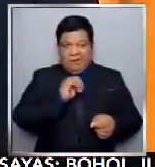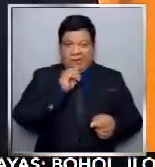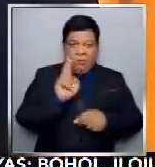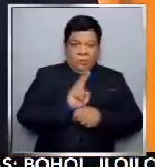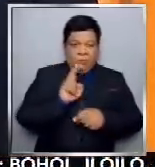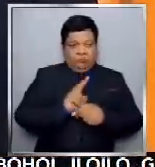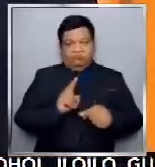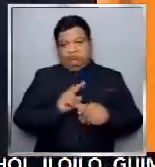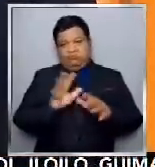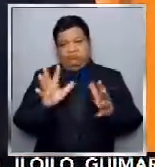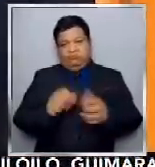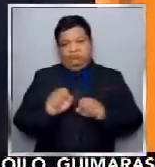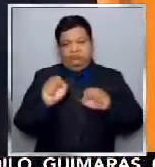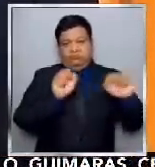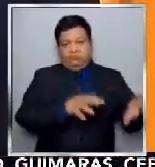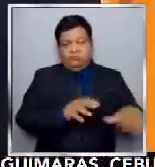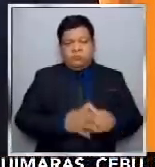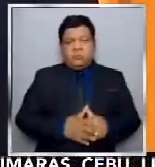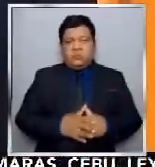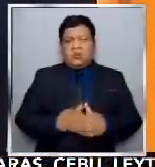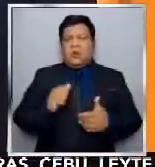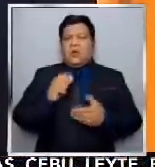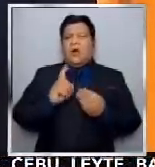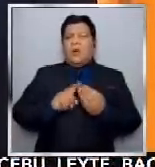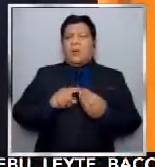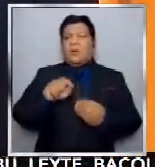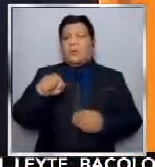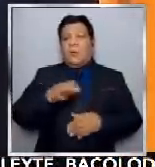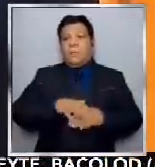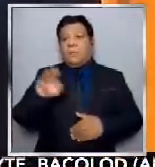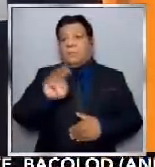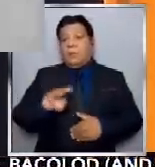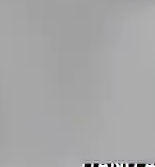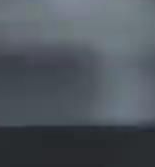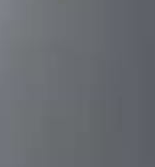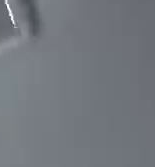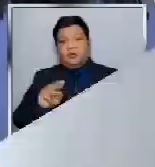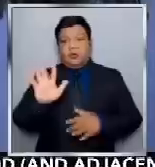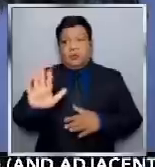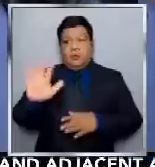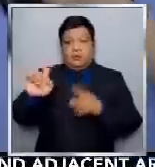mga balota ng mga hindi makakaboto sa Lunes? Yan ang tinutukan ni Mav Gonzalez.